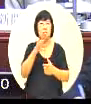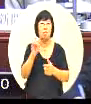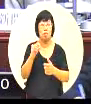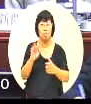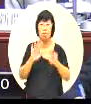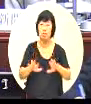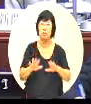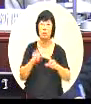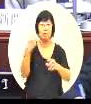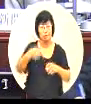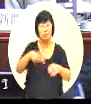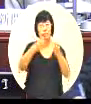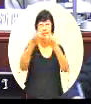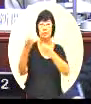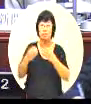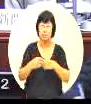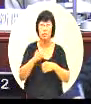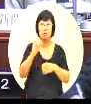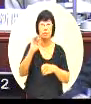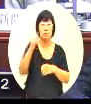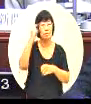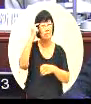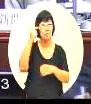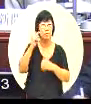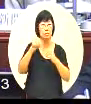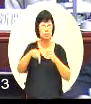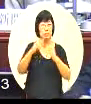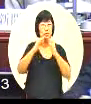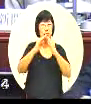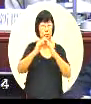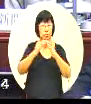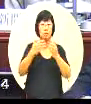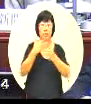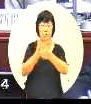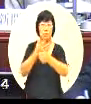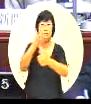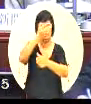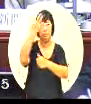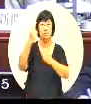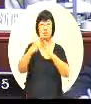同这样的方向 好， 这个城市应该给年轻人有机